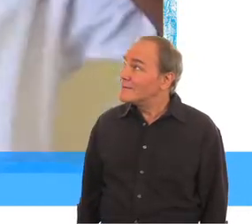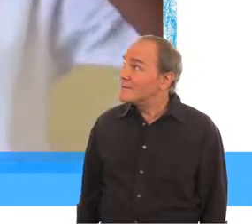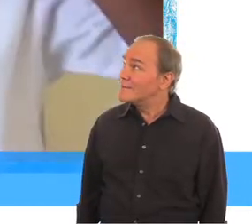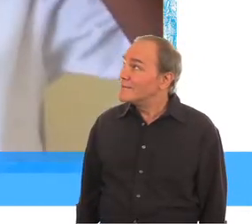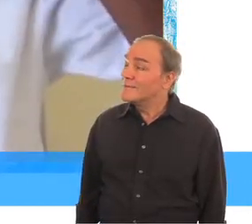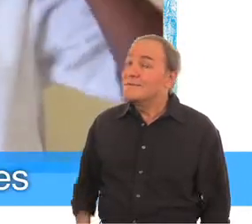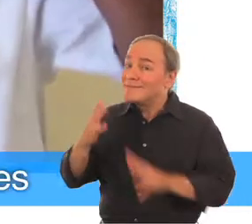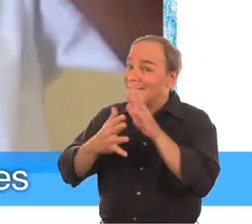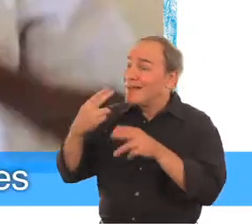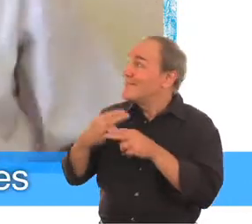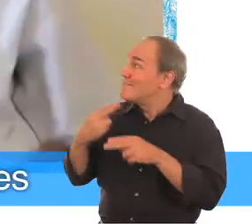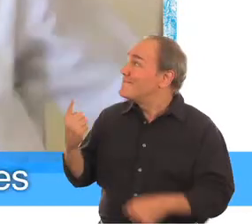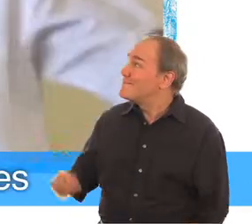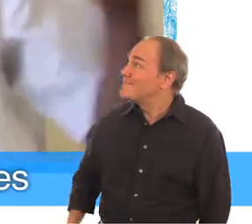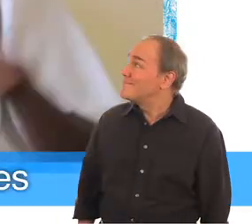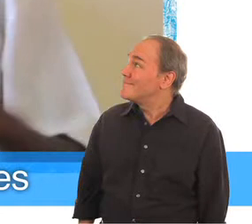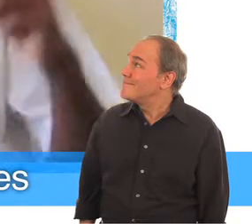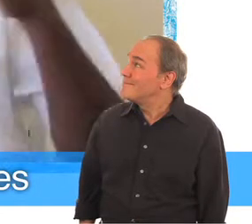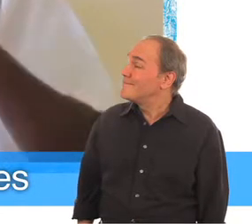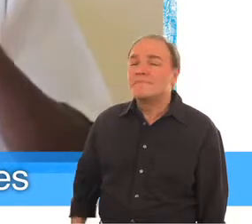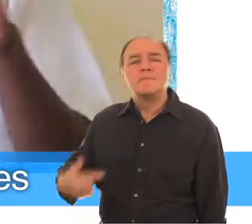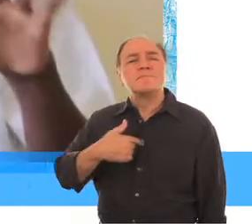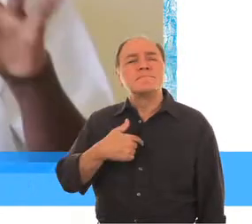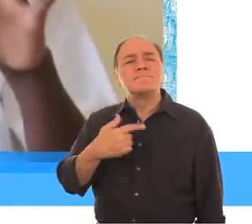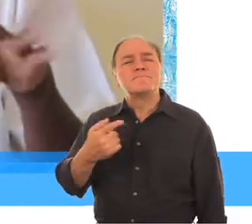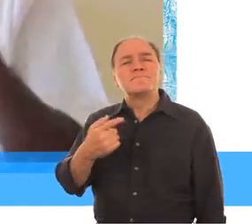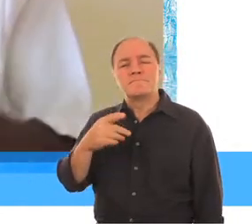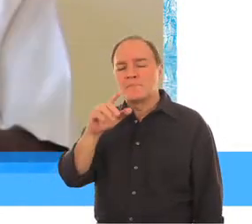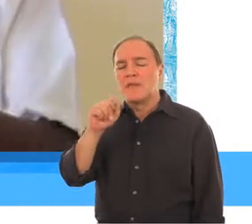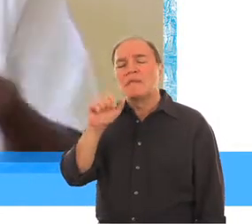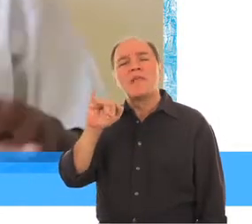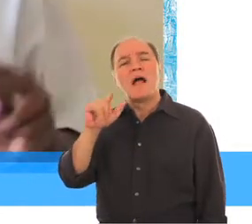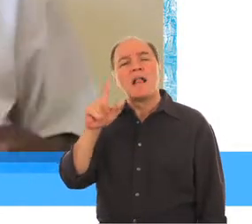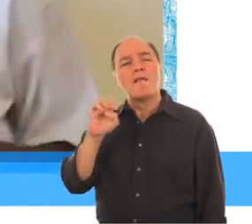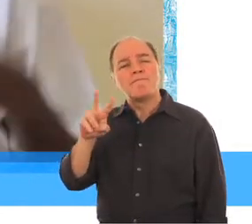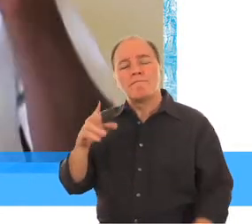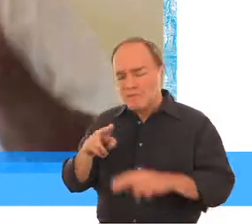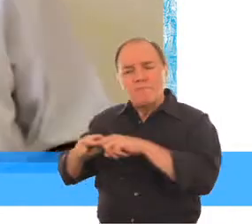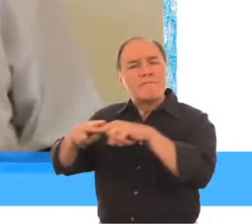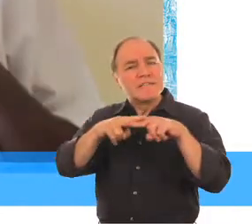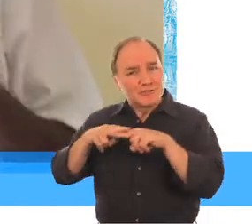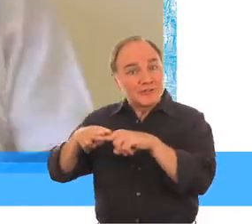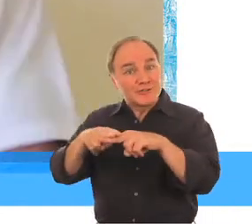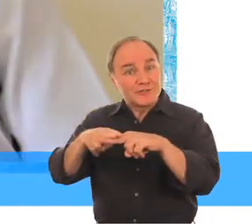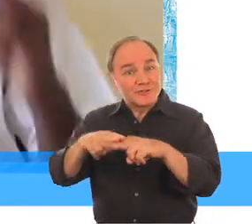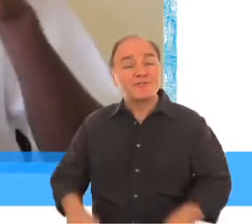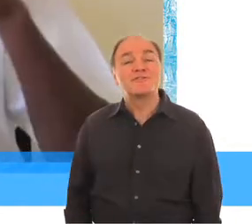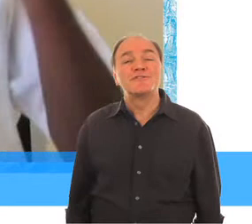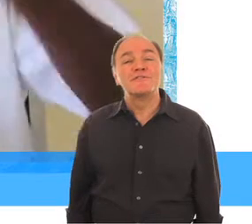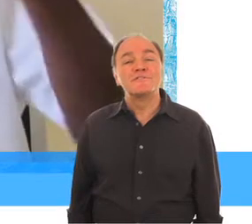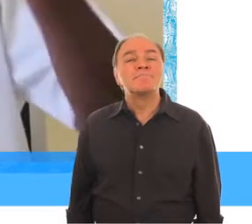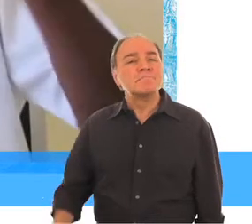N-A-S-O-N-I, et c'est mon nom dans la langue des signes. Je suis de Tailevou, dans les îles Fidji, et j'ai 13